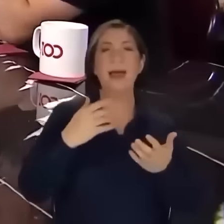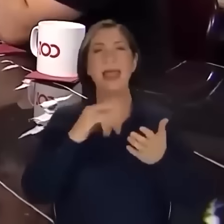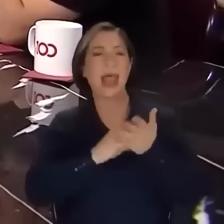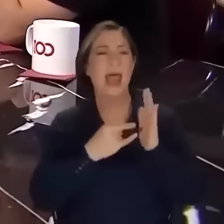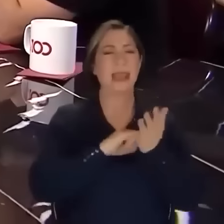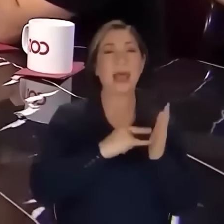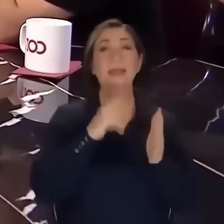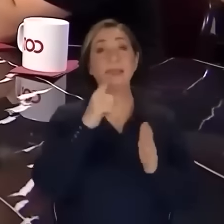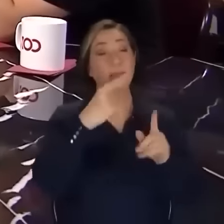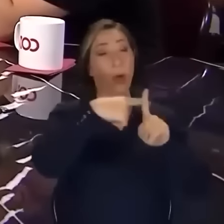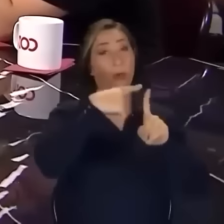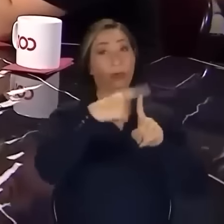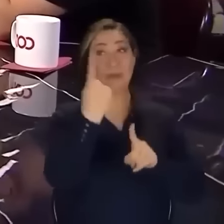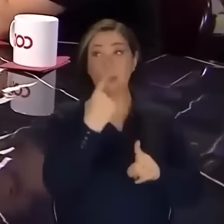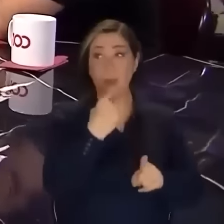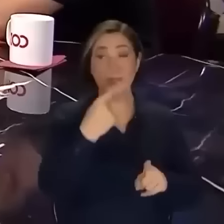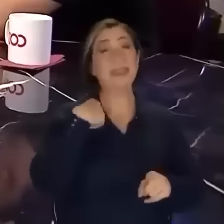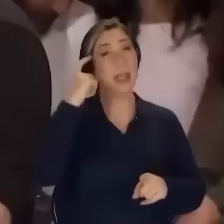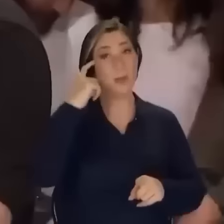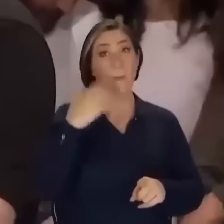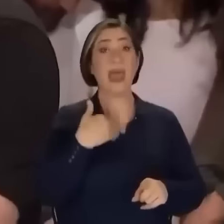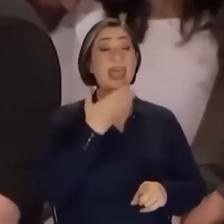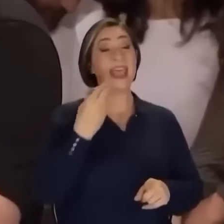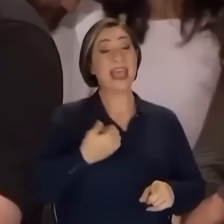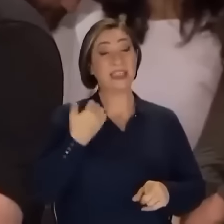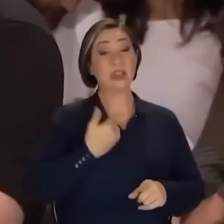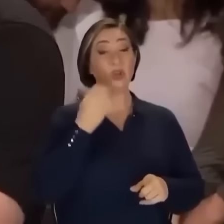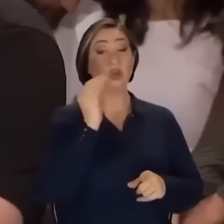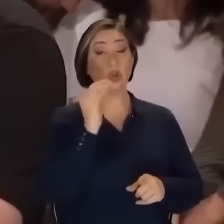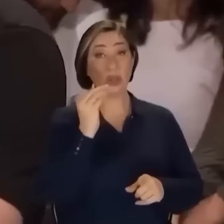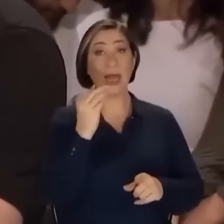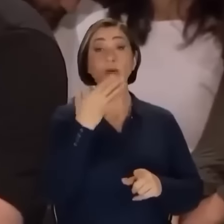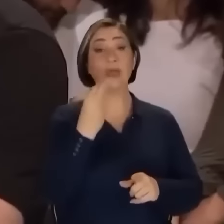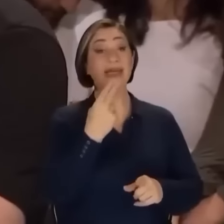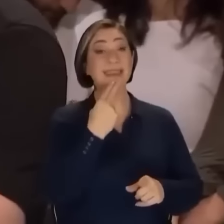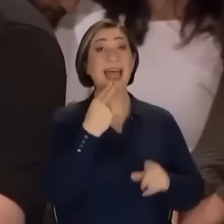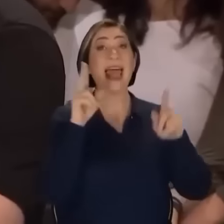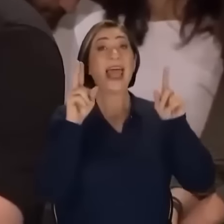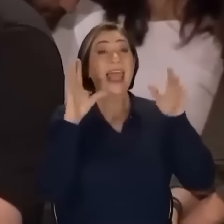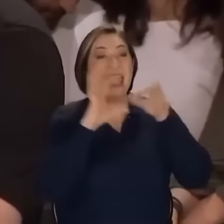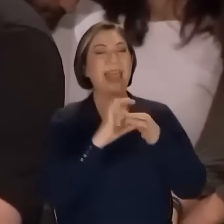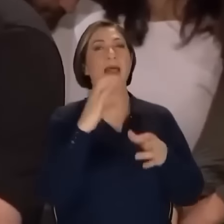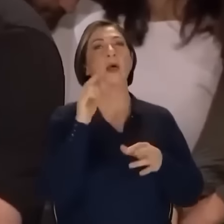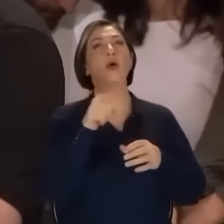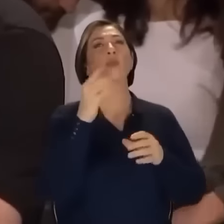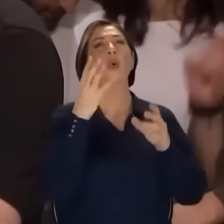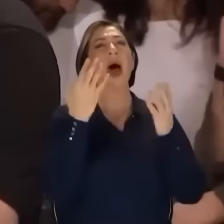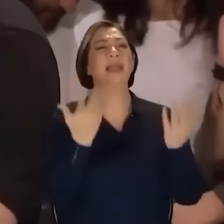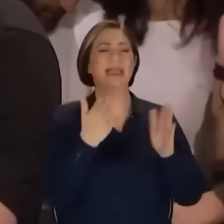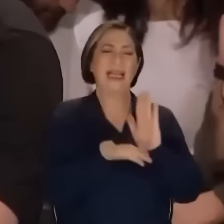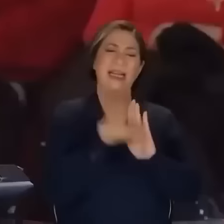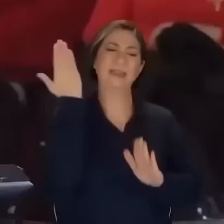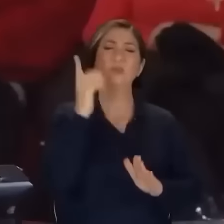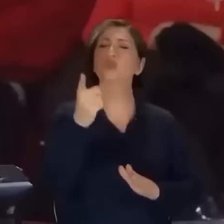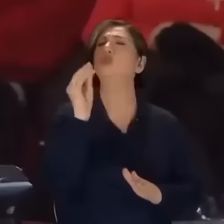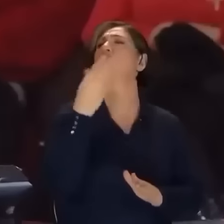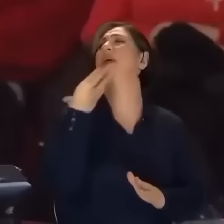de sen de olumlu bir şey söyledin tahmin ediyorum ben yakışıklı çocuklarla ilgili güzel kızlarla ilgili çok yani bu şeyi artık kalksın